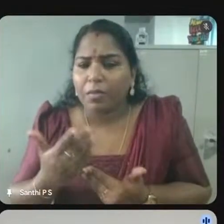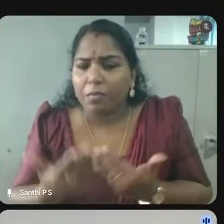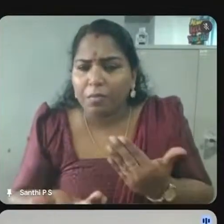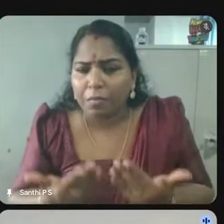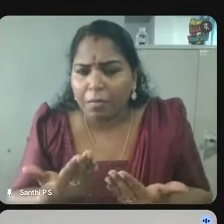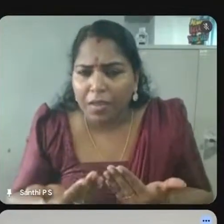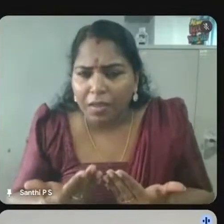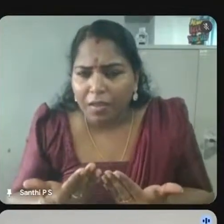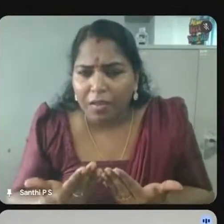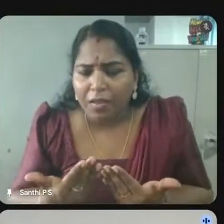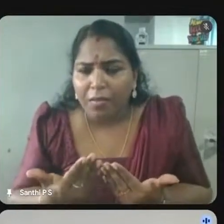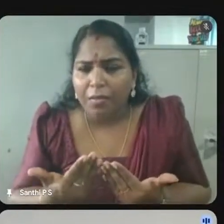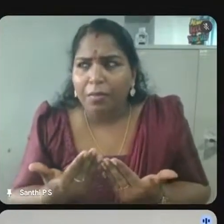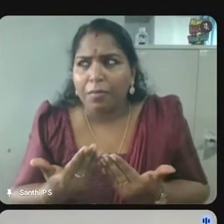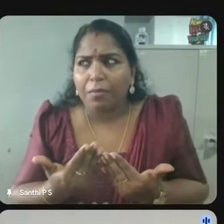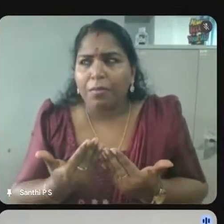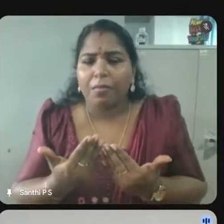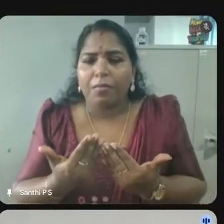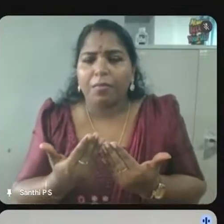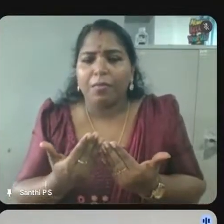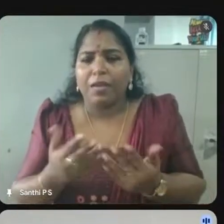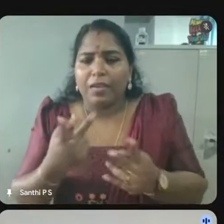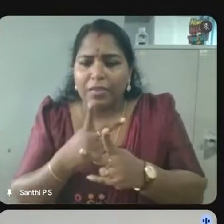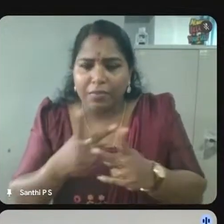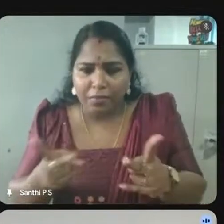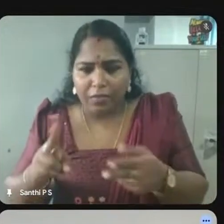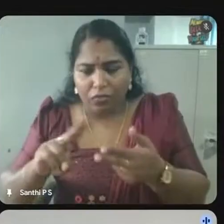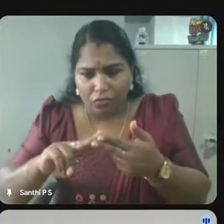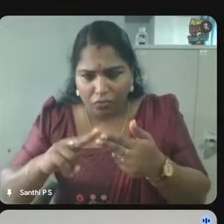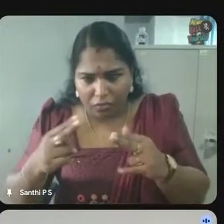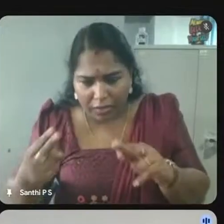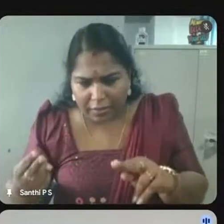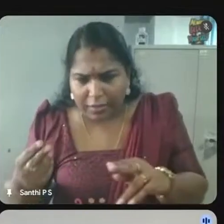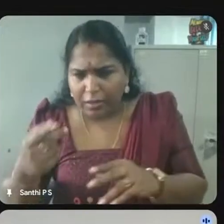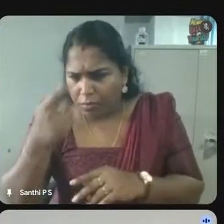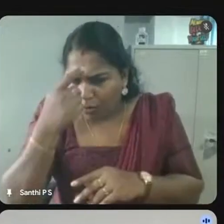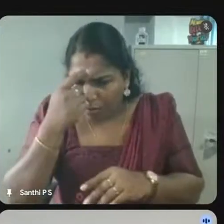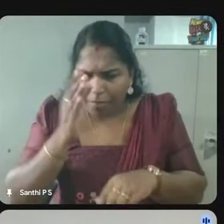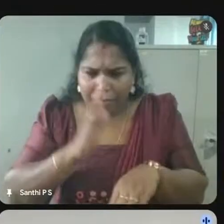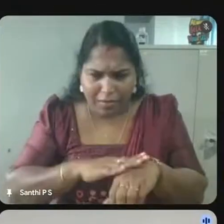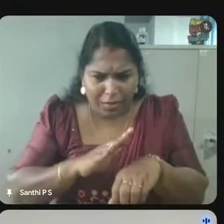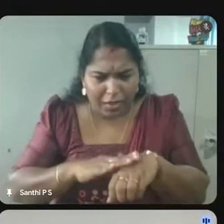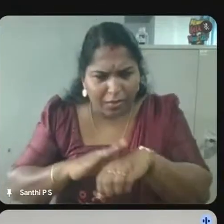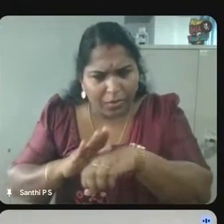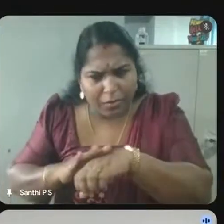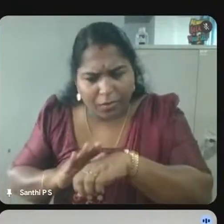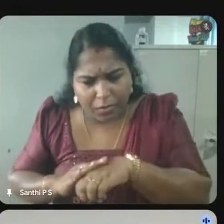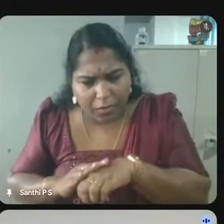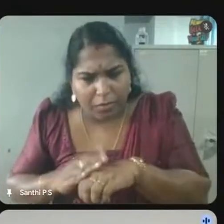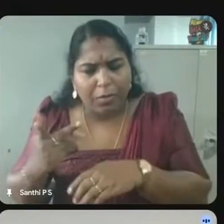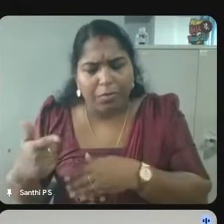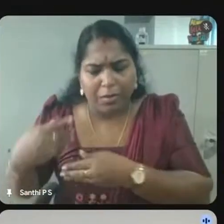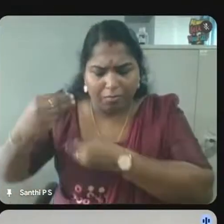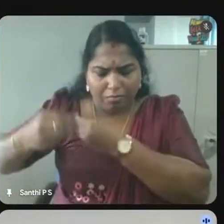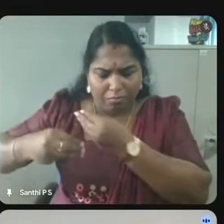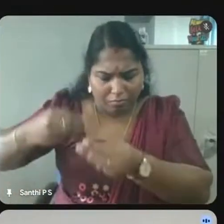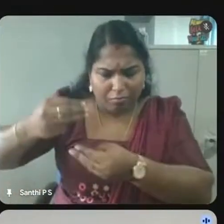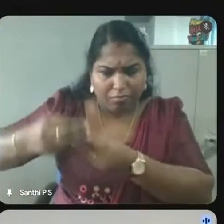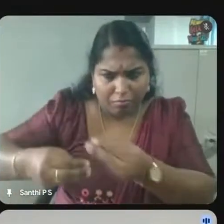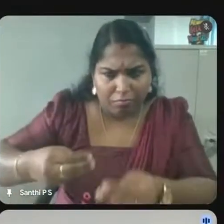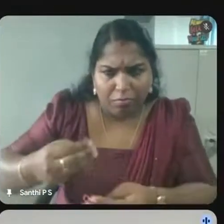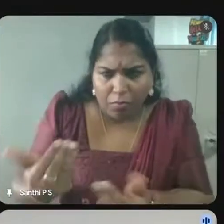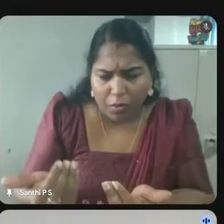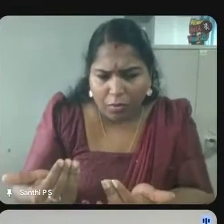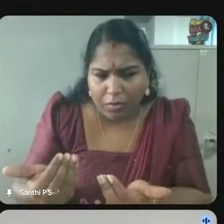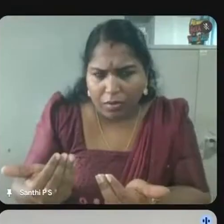വരാൻ സാധ്യതയുണ്ട്. സോ വിവിധ തരത്തിലുള്ള ജനിതകമായ ഒരു ഹെറിഡിറ്റി ആയിട്ട് അത് ട്രാൻസ്മിറ്റ് ചെയ്യുന്ന ഒരു അസുഖമാണ്.